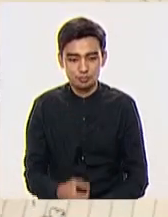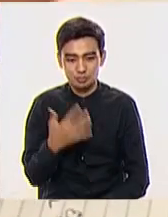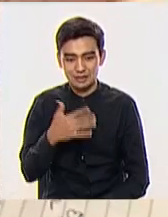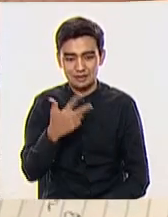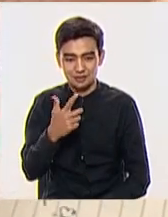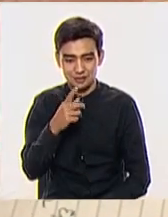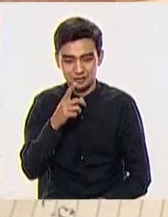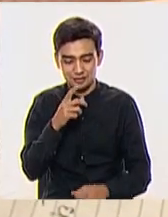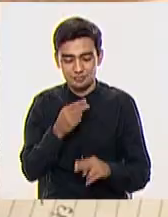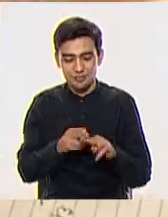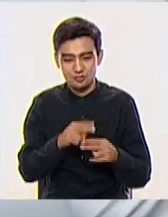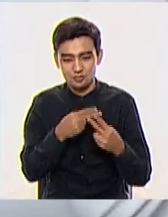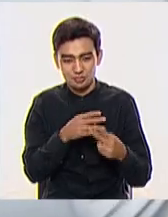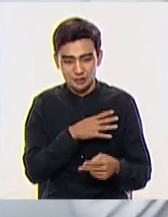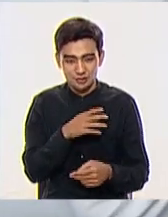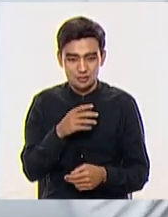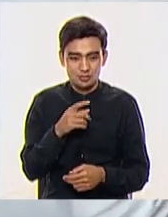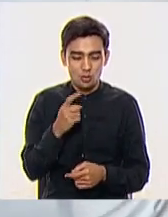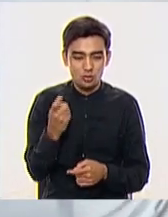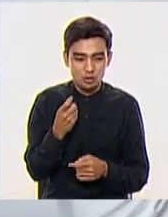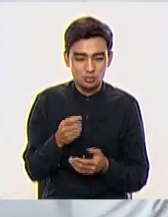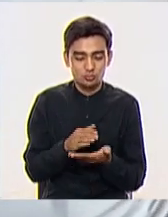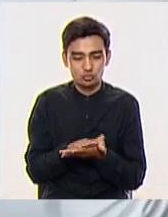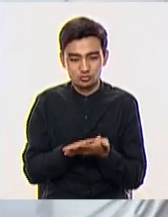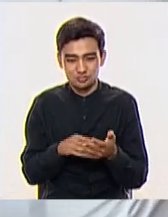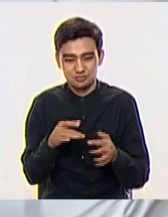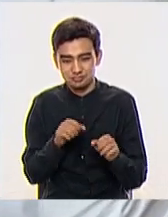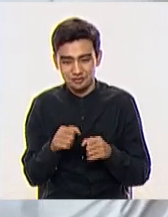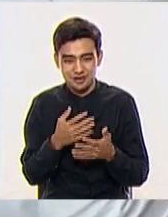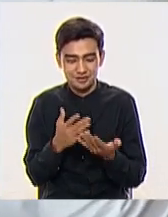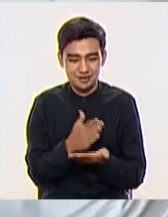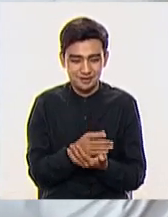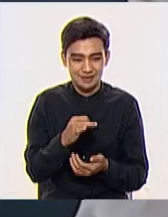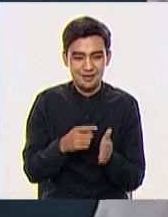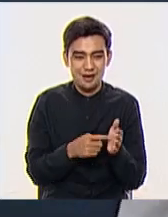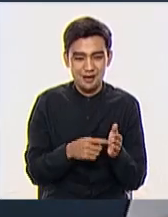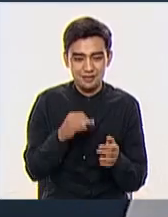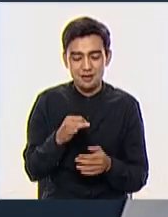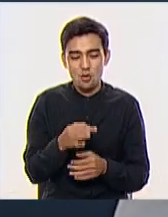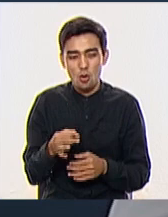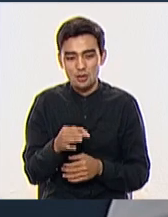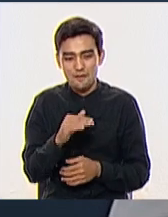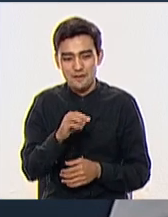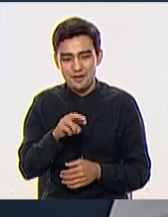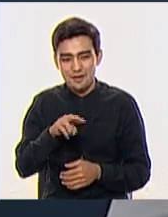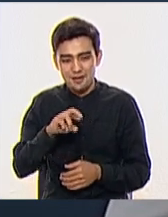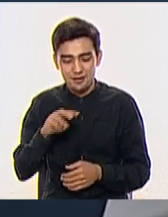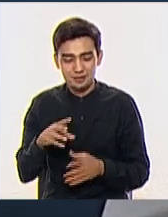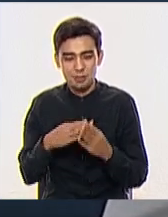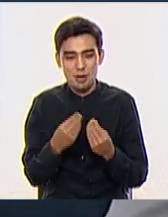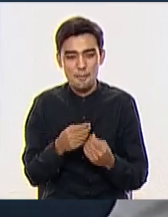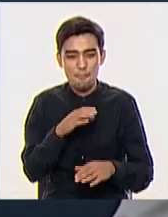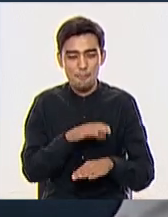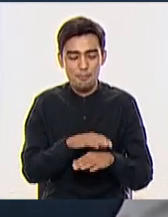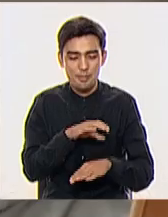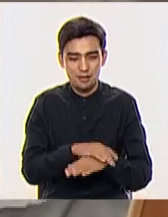осужденных трудоустроены в отряде хозяйственного обслуживания сюда пришли представители карагандинского областного филиала отбасы банка и провели